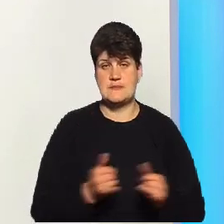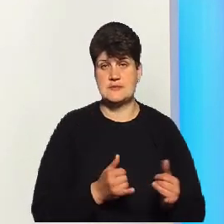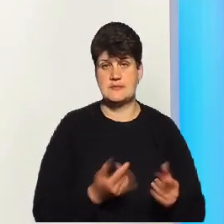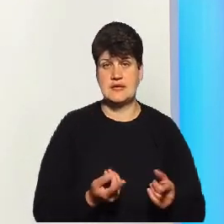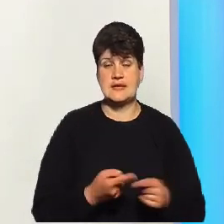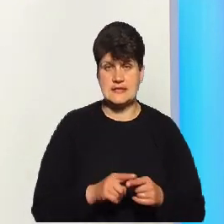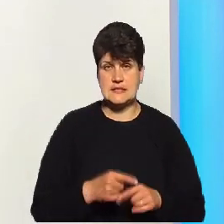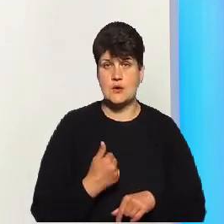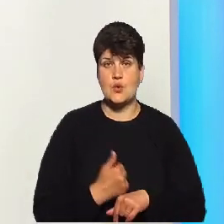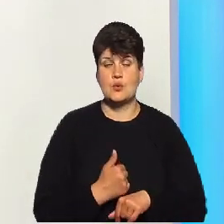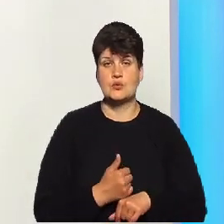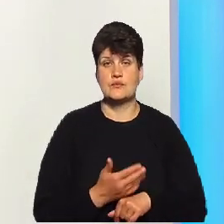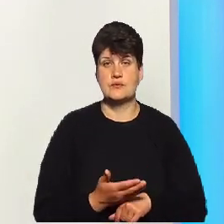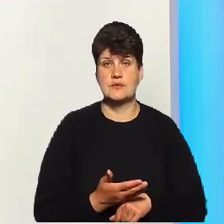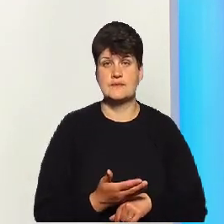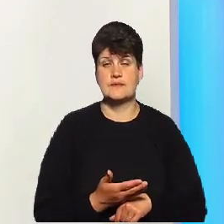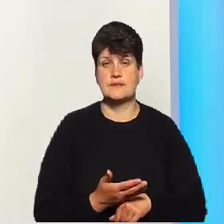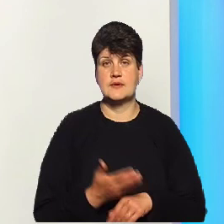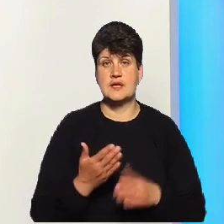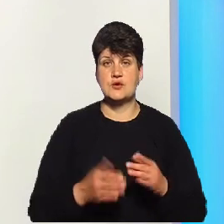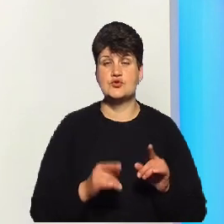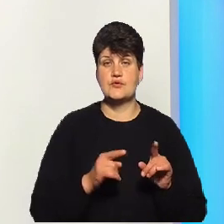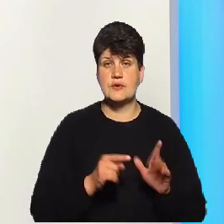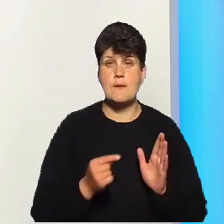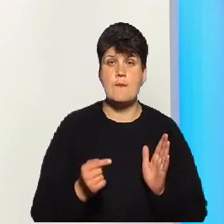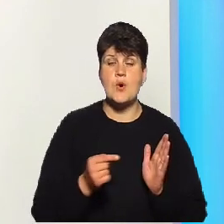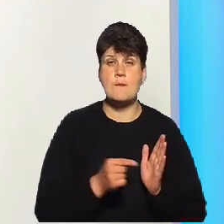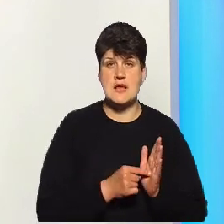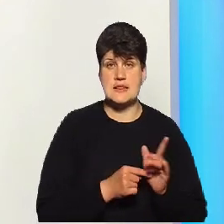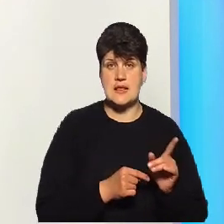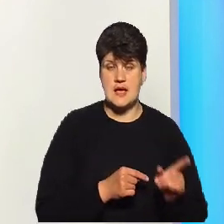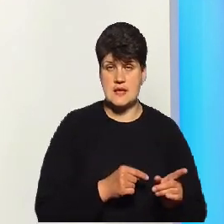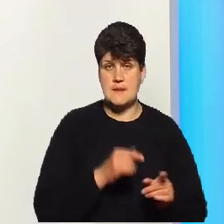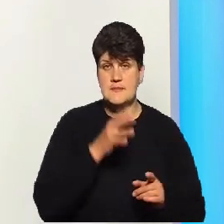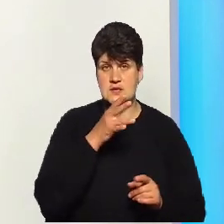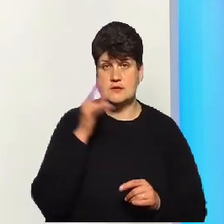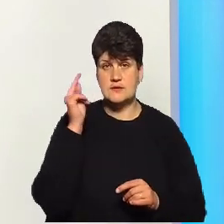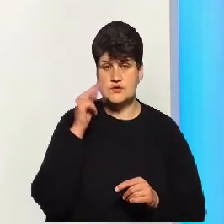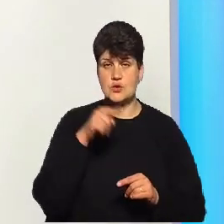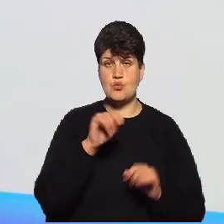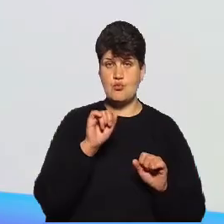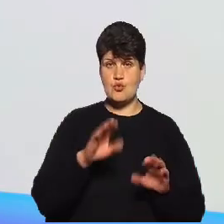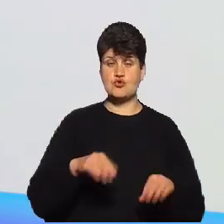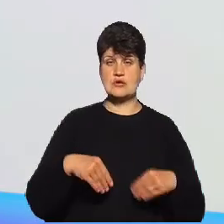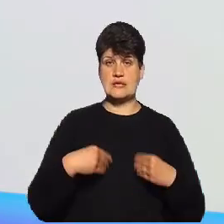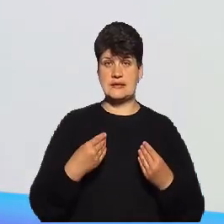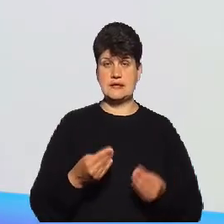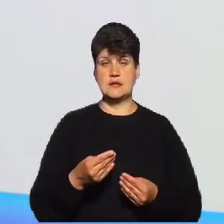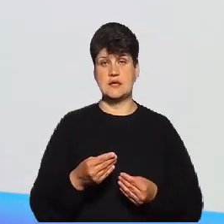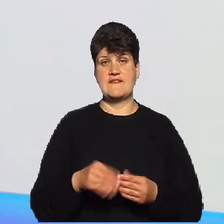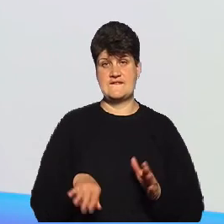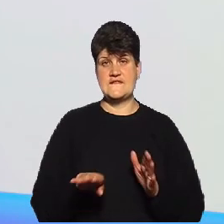такі. Опять же, якщо він навіть попадає під час учоби, йому можуть надати академічну відпустку.